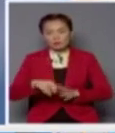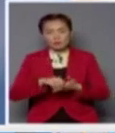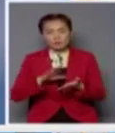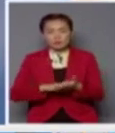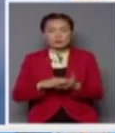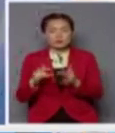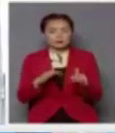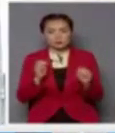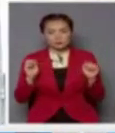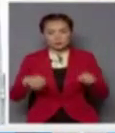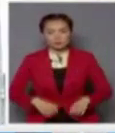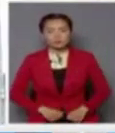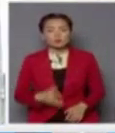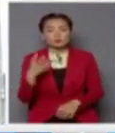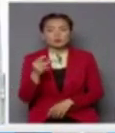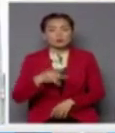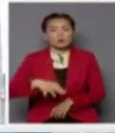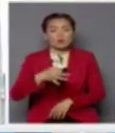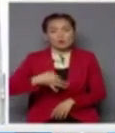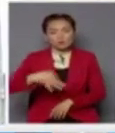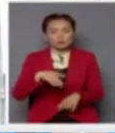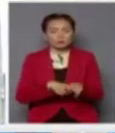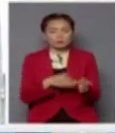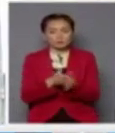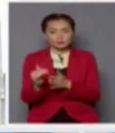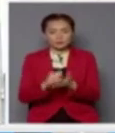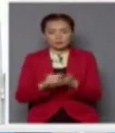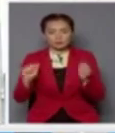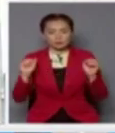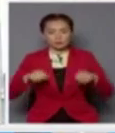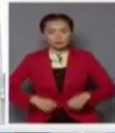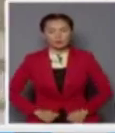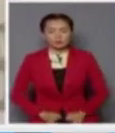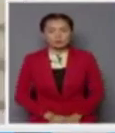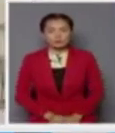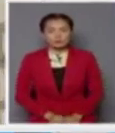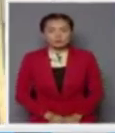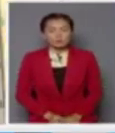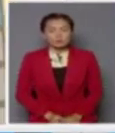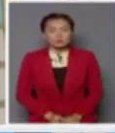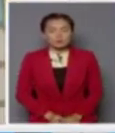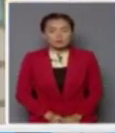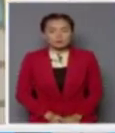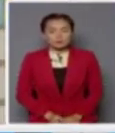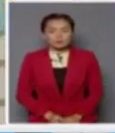ғана қабылданады. Сонымен қатар ауылдық округтерде де тапсыруға болады. Шолпан Сисиналиева, Айбек Ғалымов, Атырау арнасы.